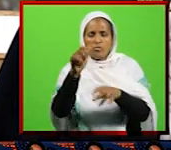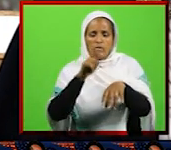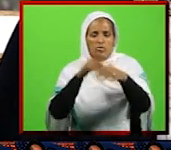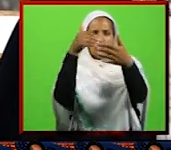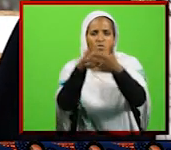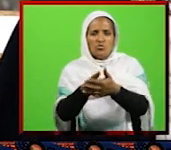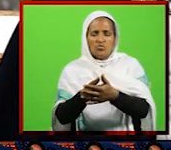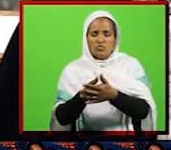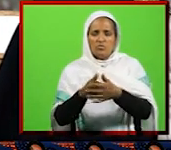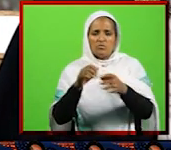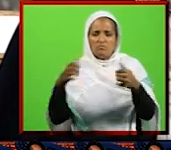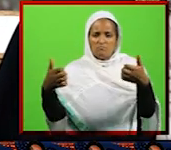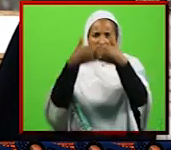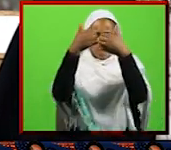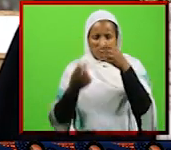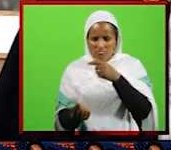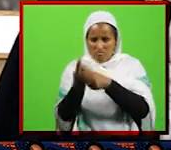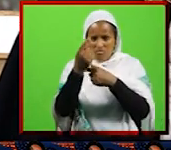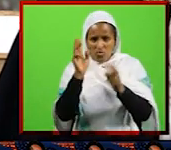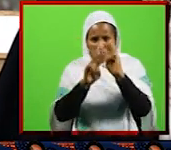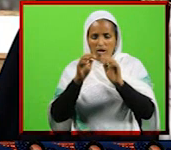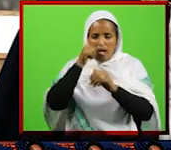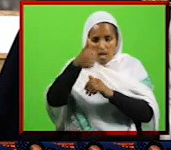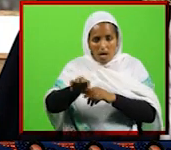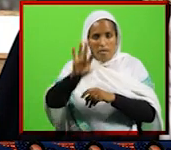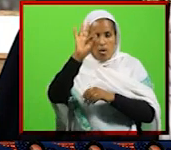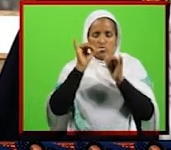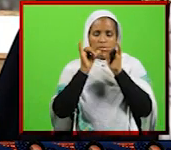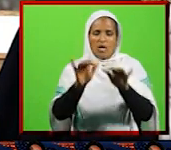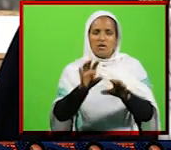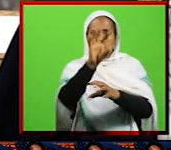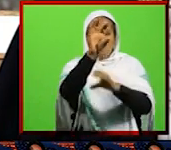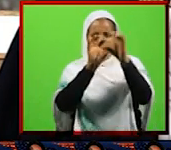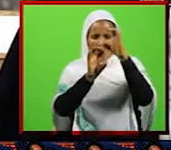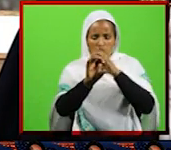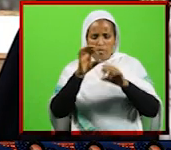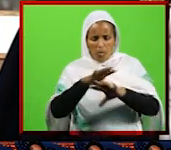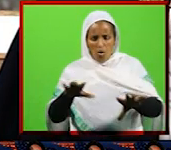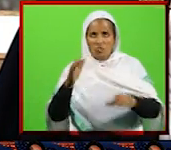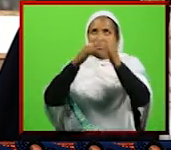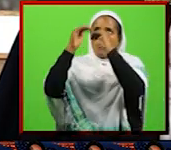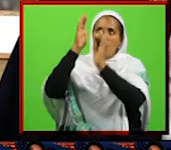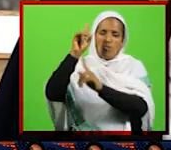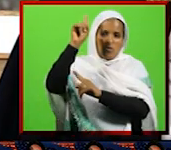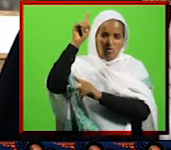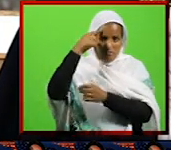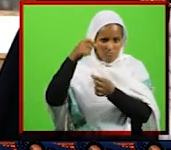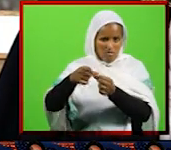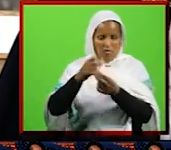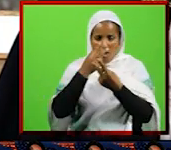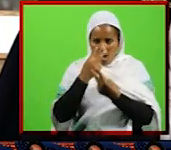የደረሳቸውን እንቅፋትና መሰናክል ሳይሆን ነገም ያገኙትን በረከት መዋቅራቸው ምድራዊ ብቻ ሳይሆን ሰማያዊ መሆኑንም